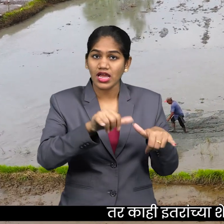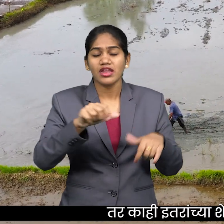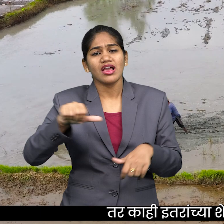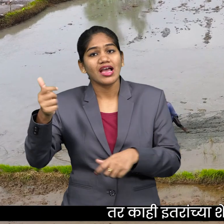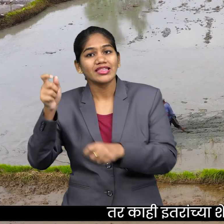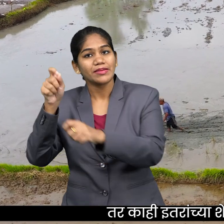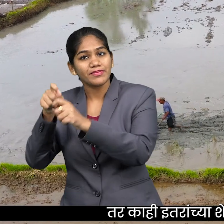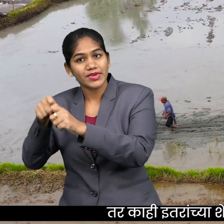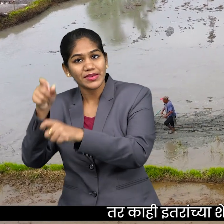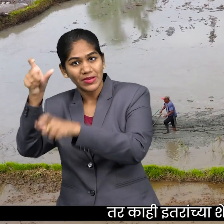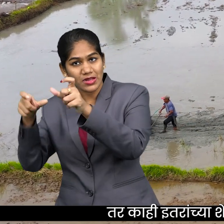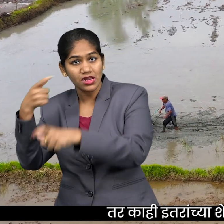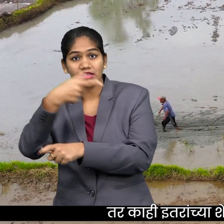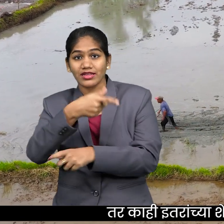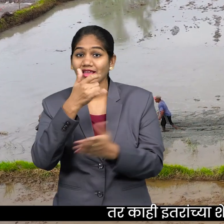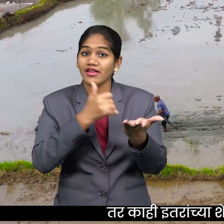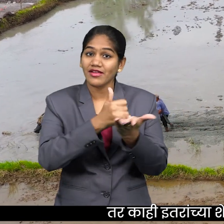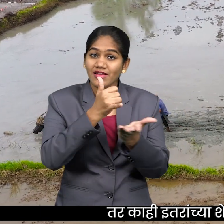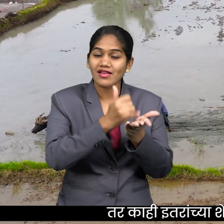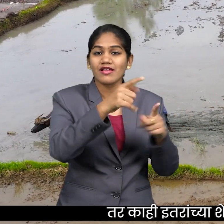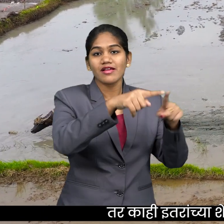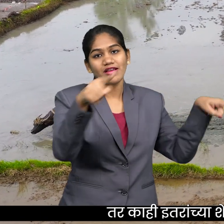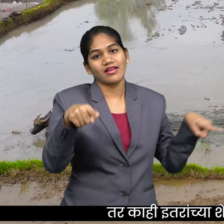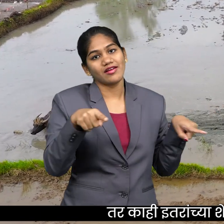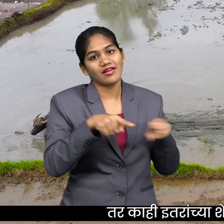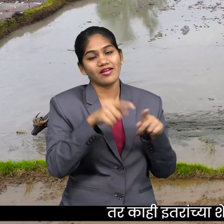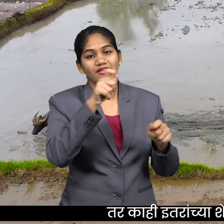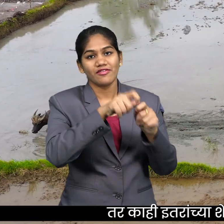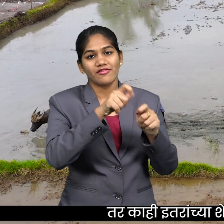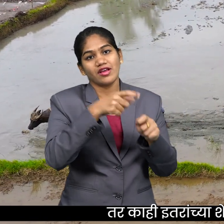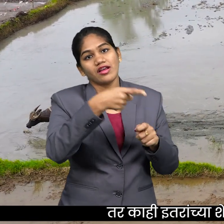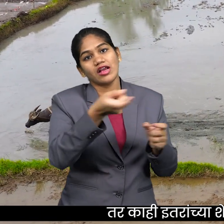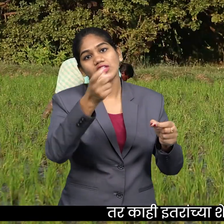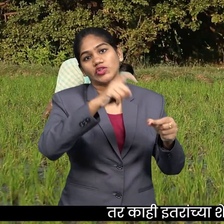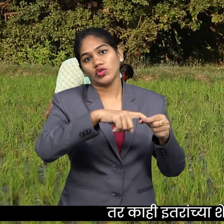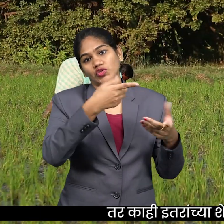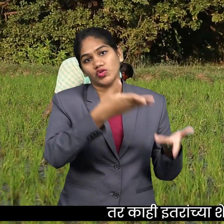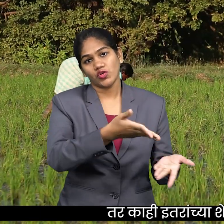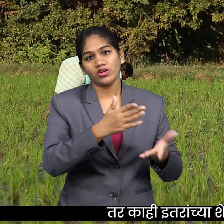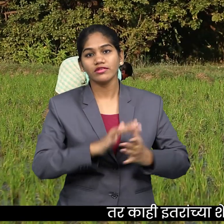तर काही इतरांच्या शेतावर मजूर म्हणून काम करतात.